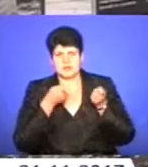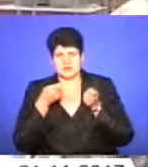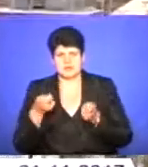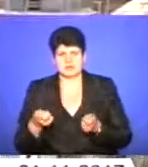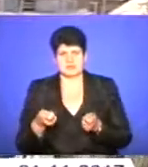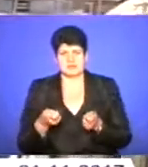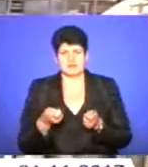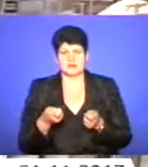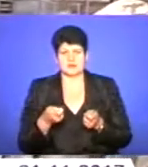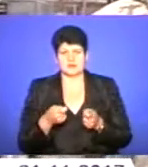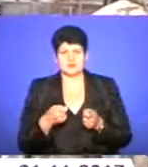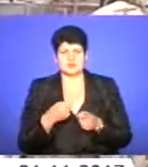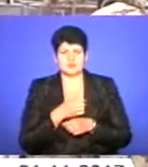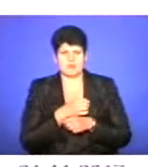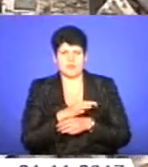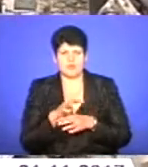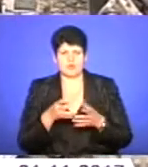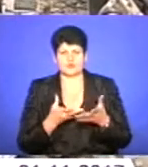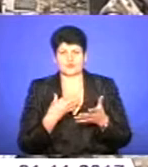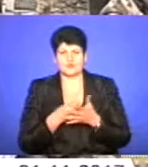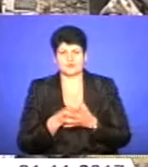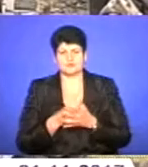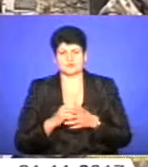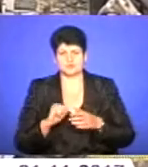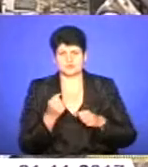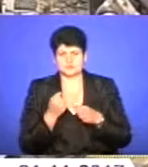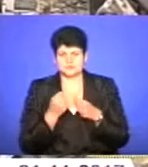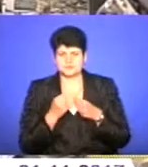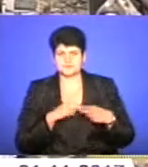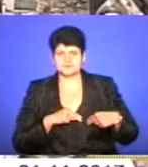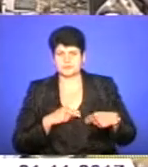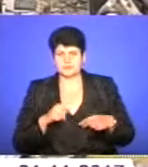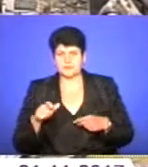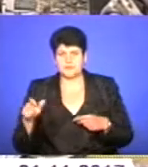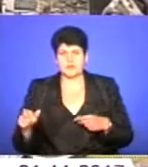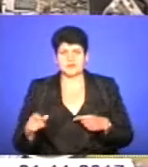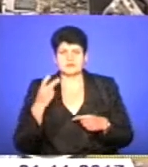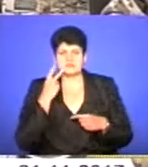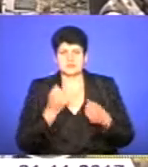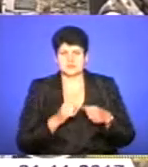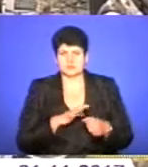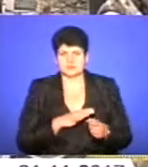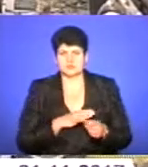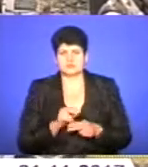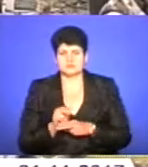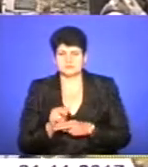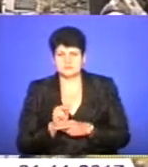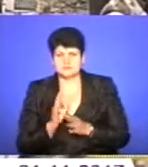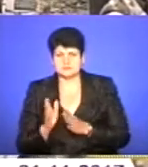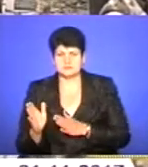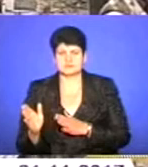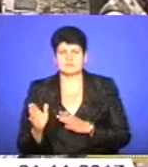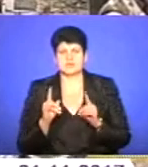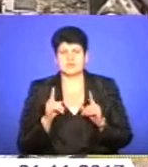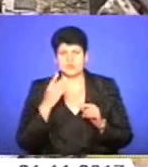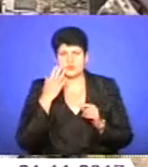побратимам. Людина, яка смілива, він не боявся. Машину завжди тримав в справному стані, і навіть